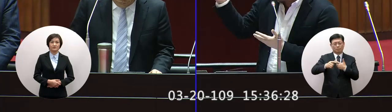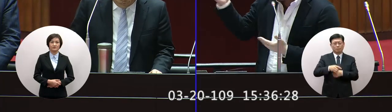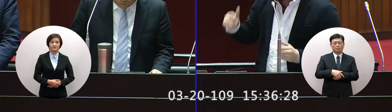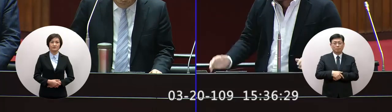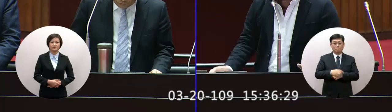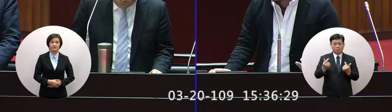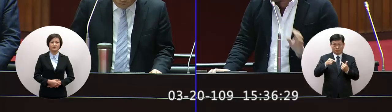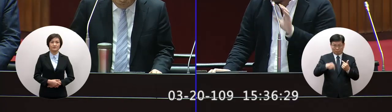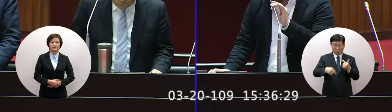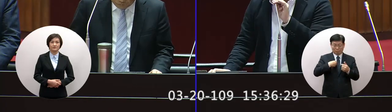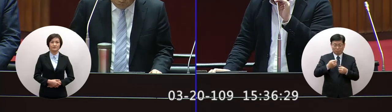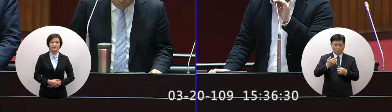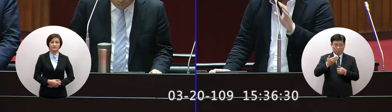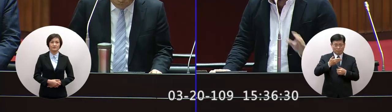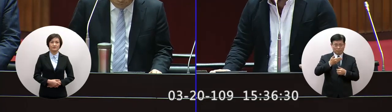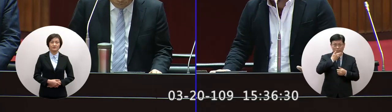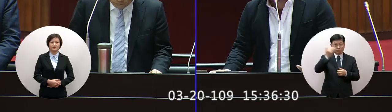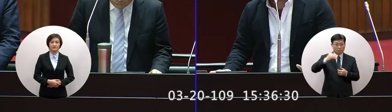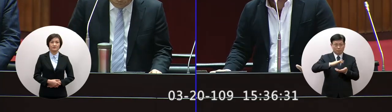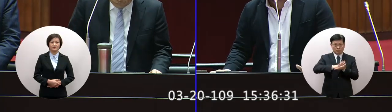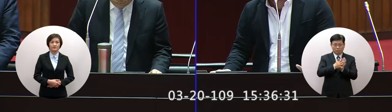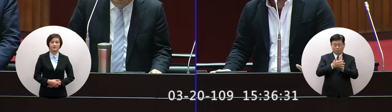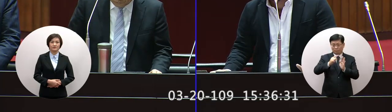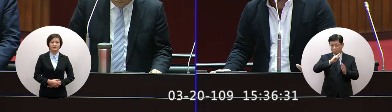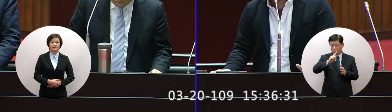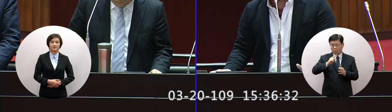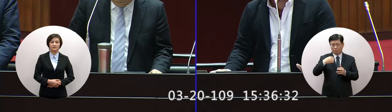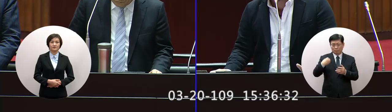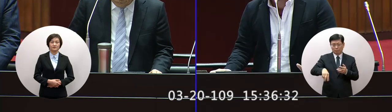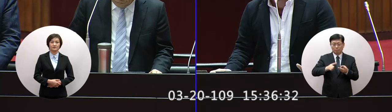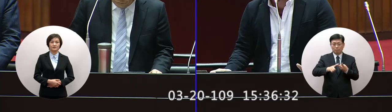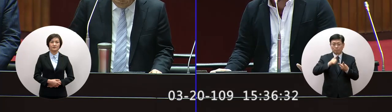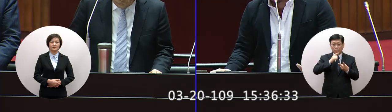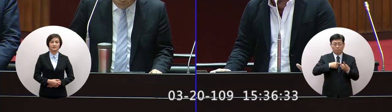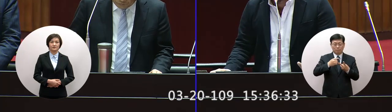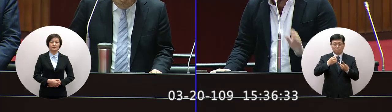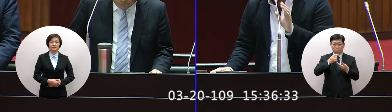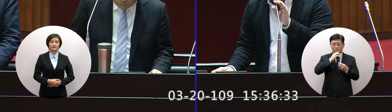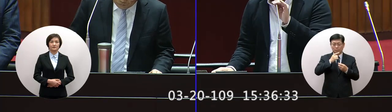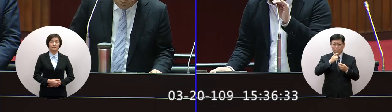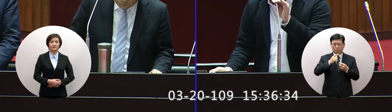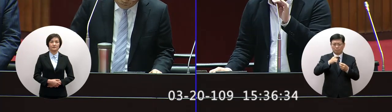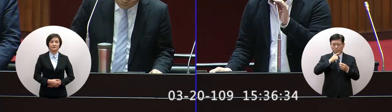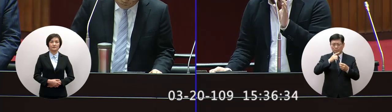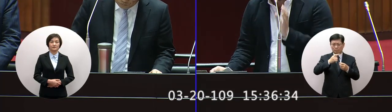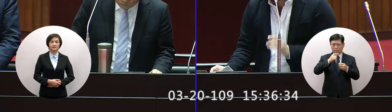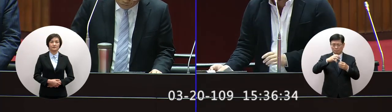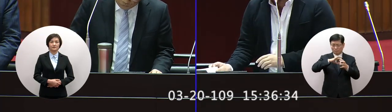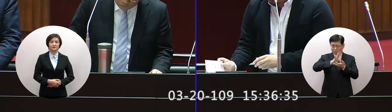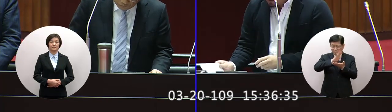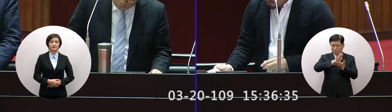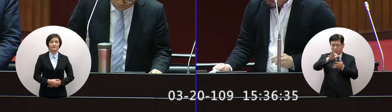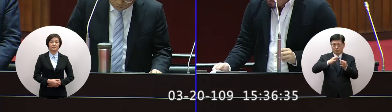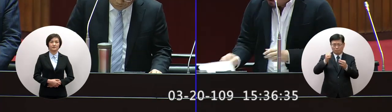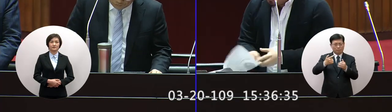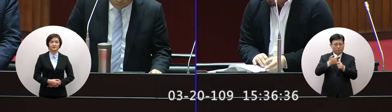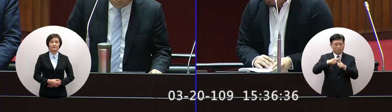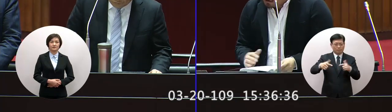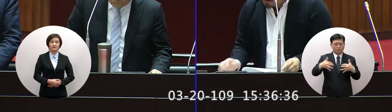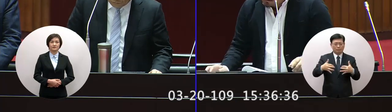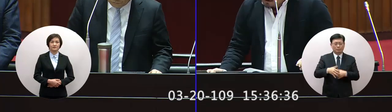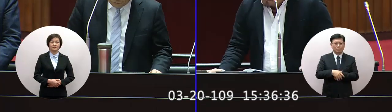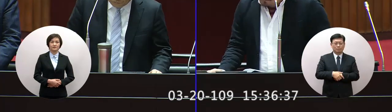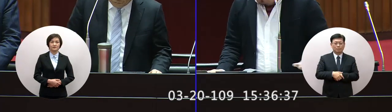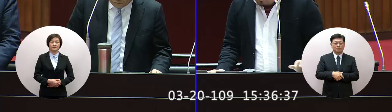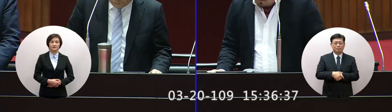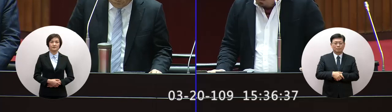所以我们看这个极端天气或气候风险，其实已经变成接下来全球经济发展上面最大的危机之一了哦。